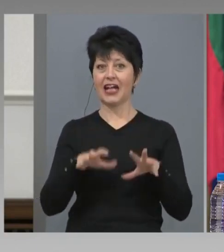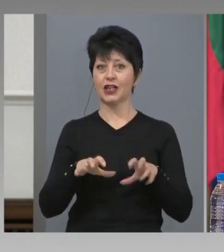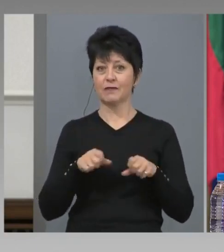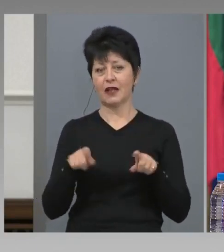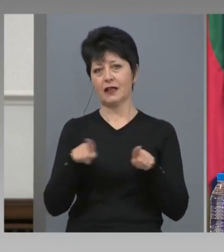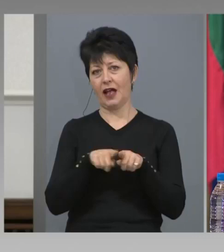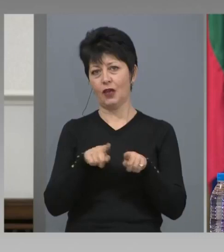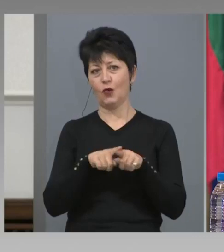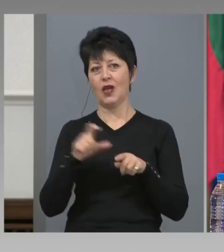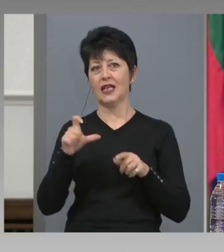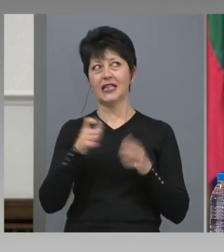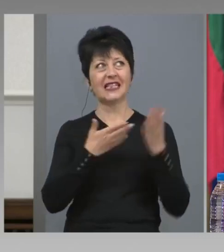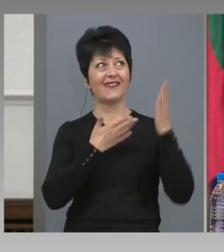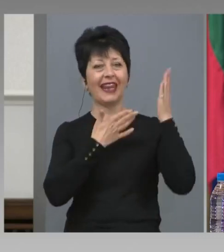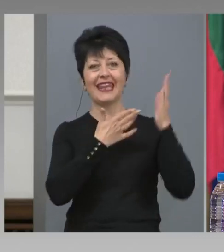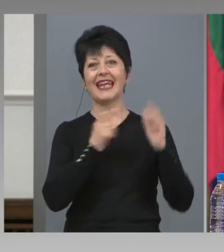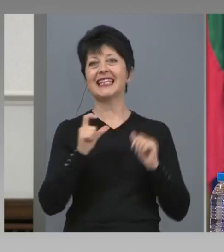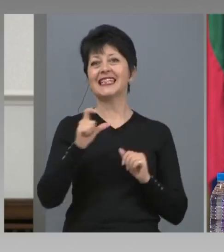Светия Синод,